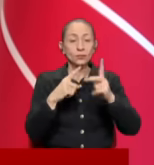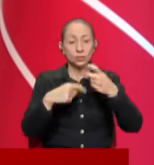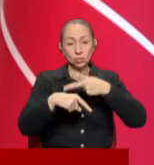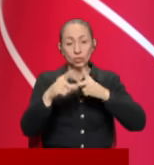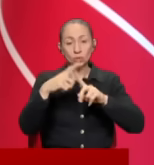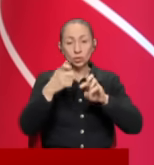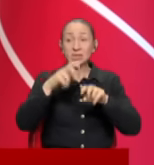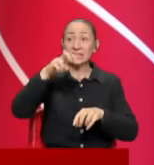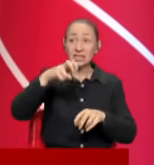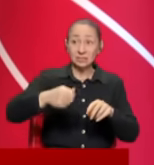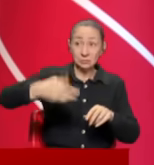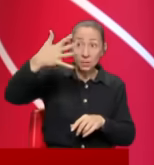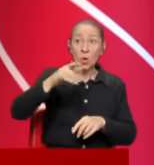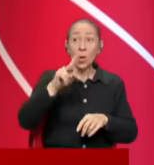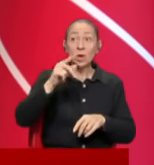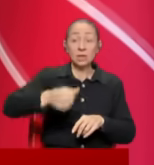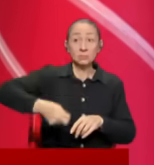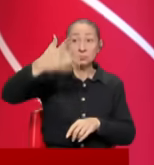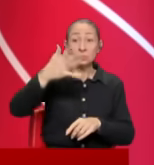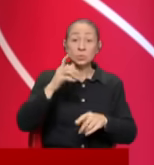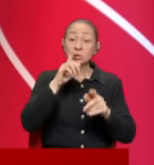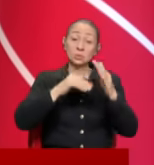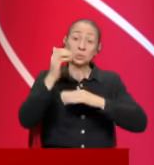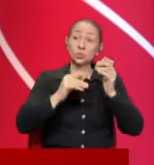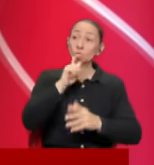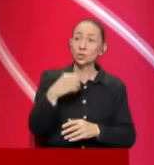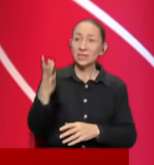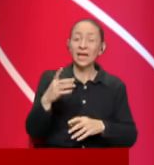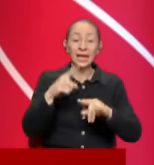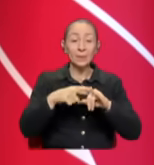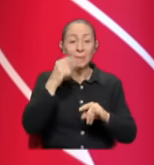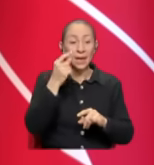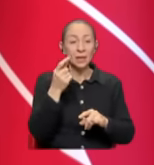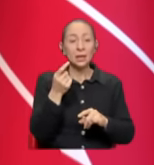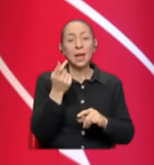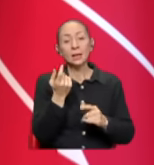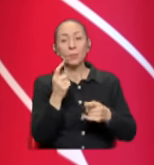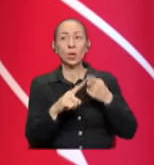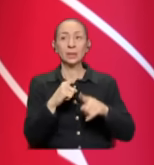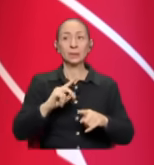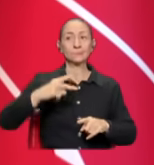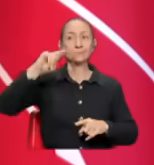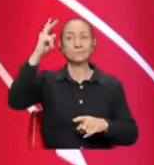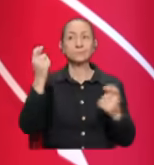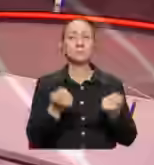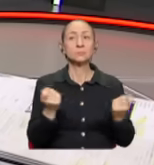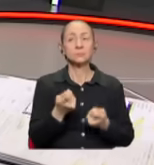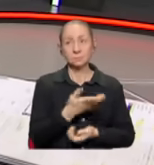8 katlık, 12 katlık imar vaatlerinde bulunuldu. Hilmi Bey bir bakıma siyasi rant peşinde koşmaya çalışıyor şu anda.